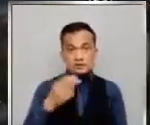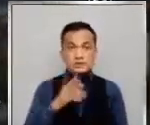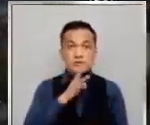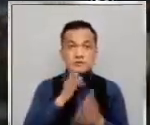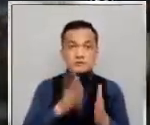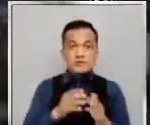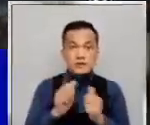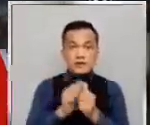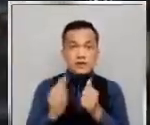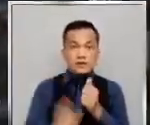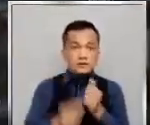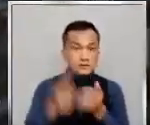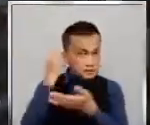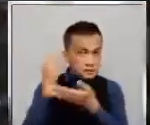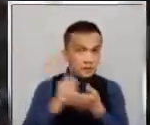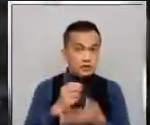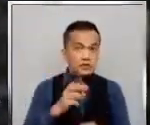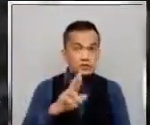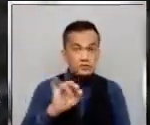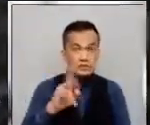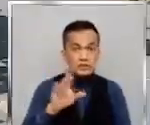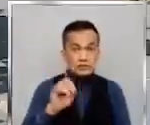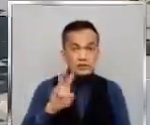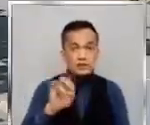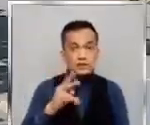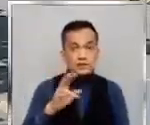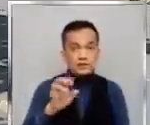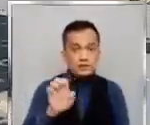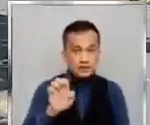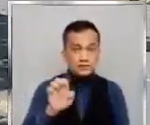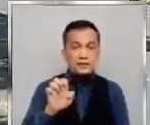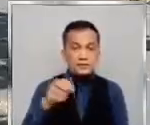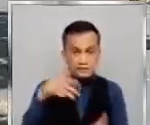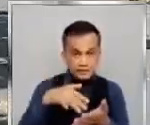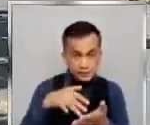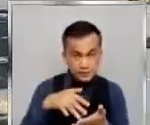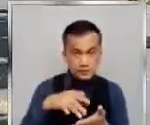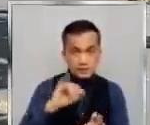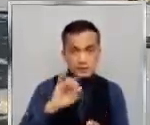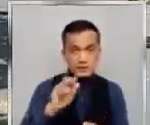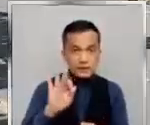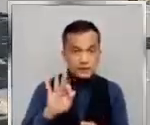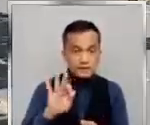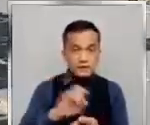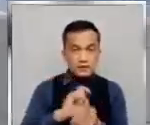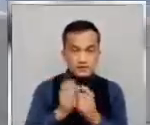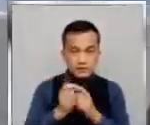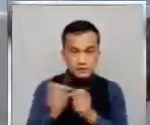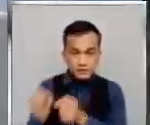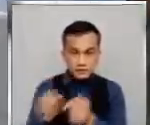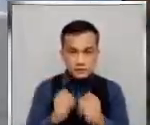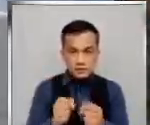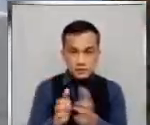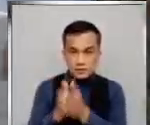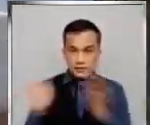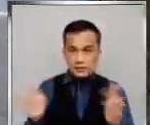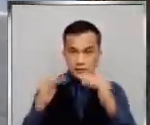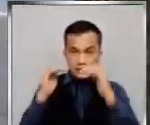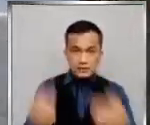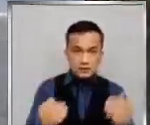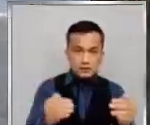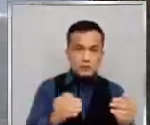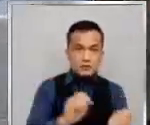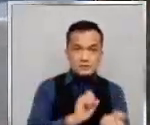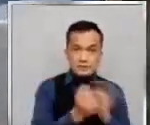Rosario Bergere na pinag-aaralan ng IATF ang pagbabago ng estratehiya mula sa malawakang lockdown patungong granular lockdown bilang